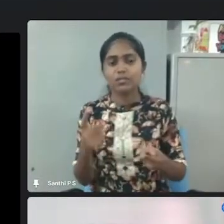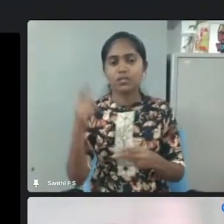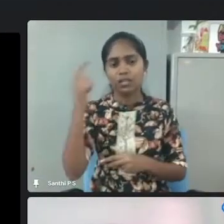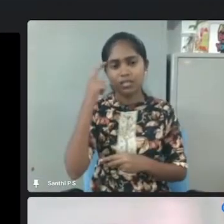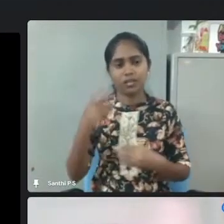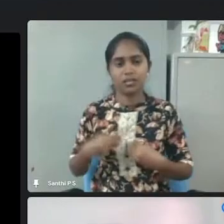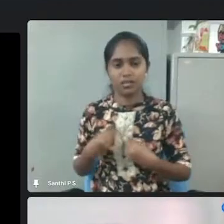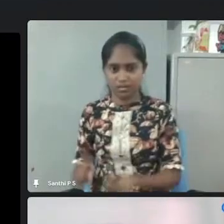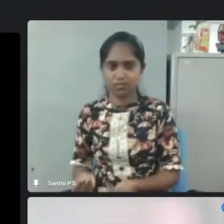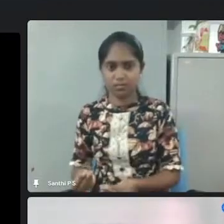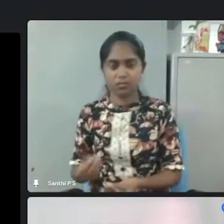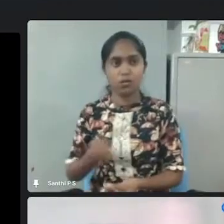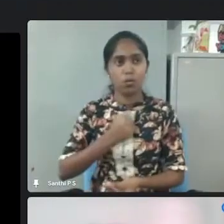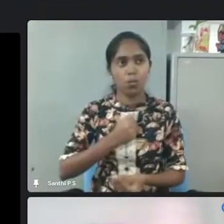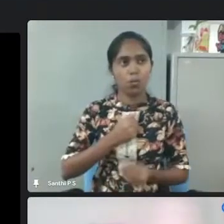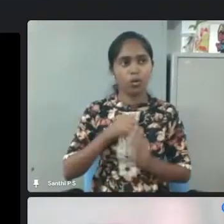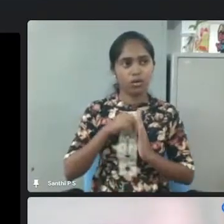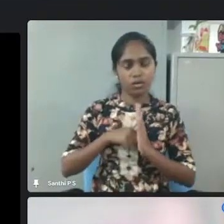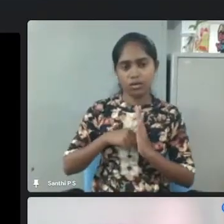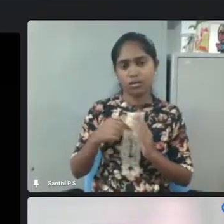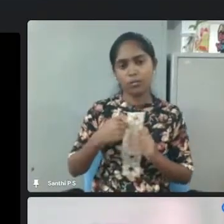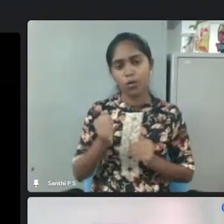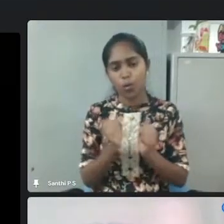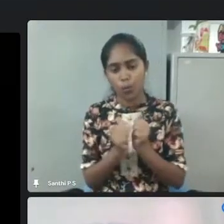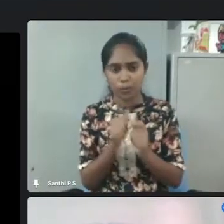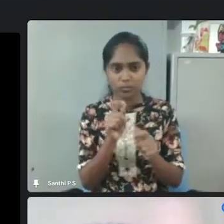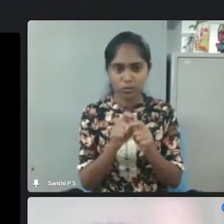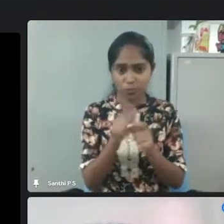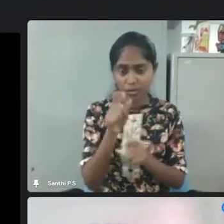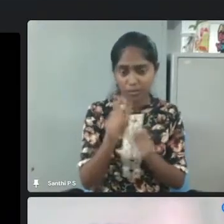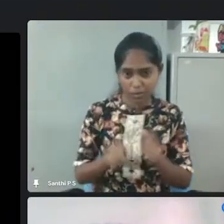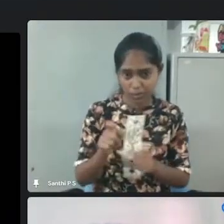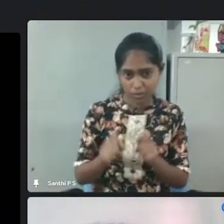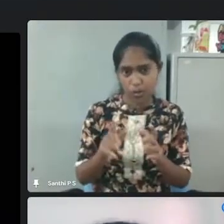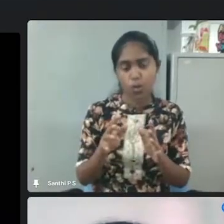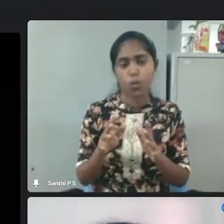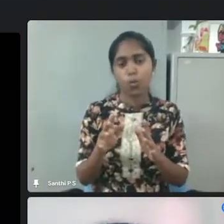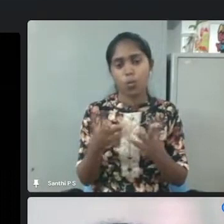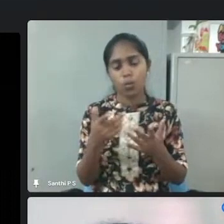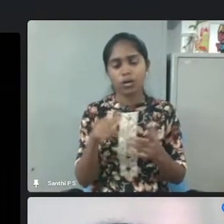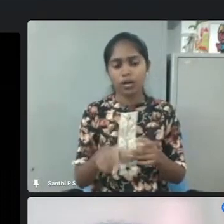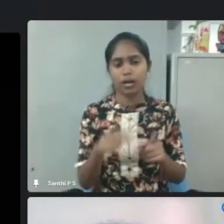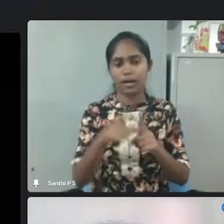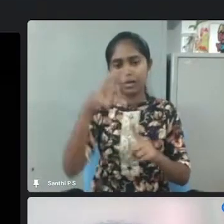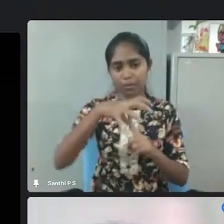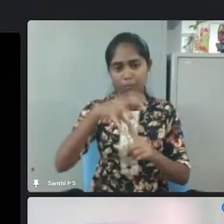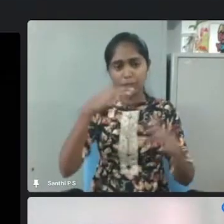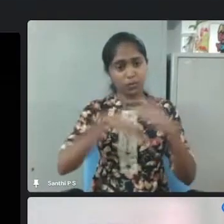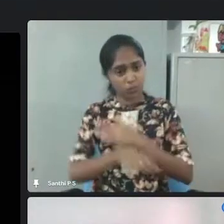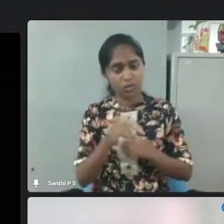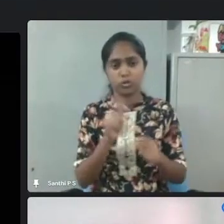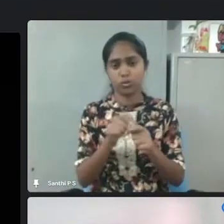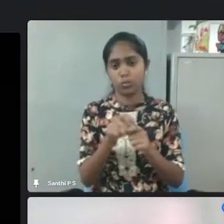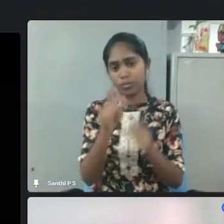നമ്മളുടെ മനസ്സിൽ കൂടുതൽ കൂടെ ജോലി ചെയ്യുന്നവരായിക്കോട്ടെ, ആരോഗ്യ മേഖലയിൽ, ഈ ഒരു പുനരധിവാസ മേഖലയിൽ ജോലി ചെയ്യുന്നവരും